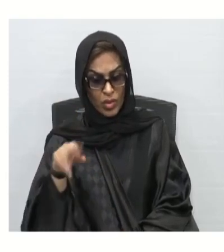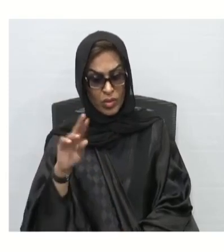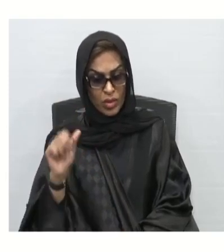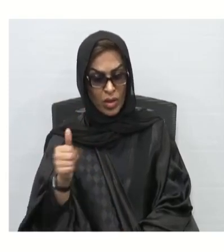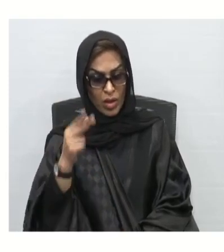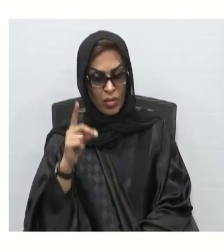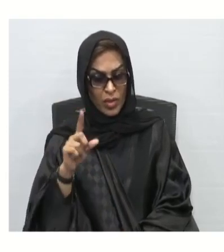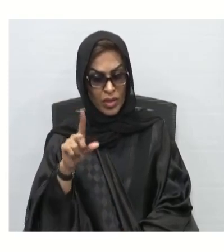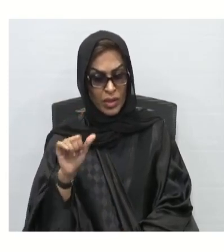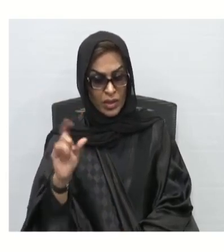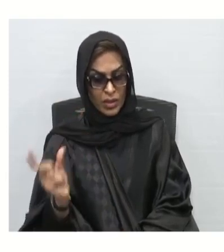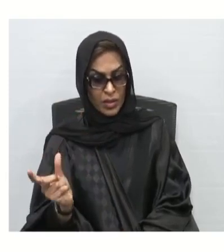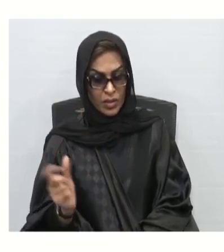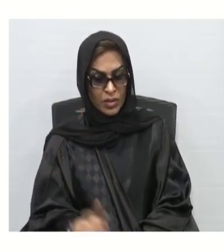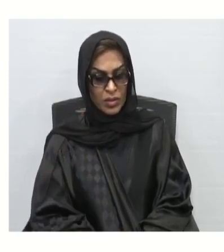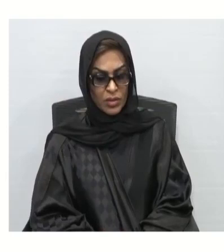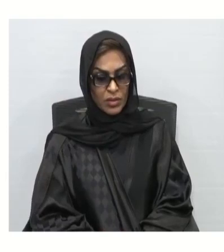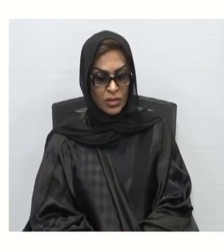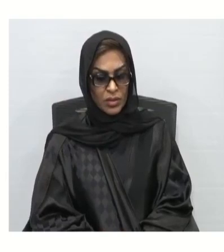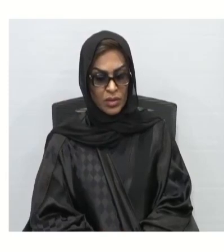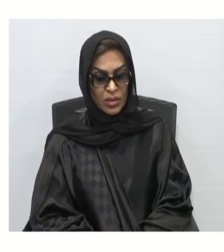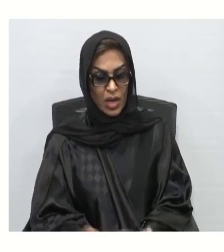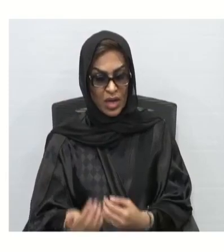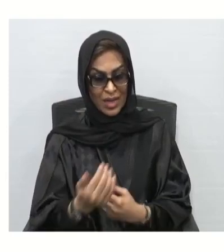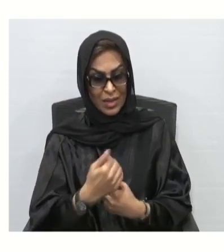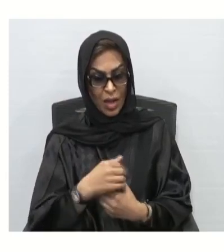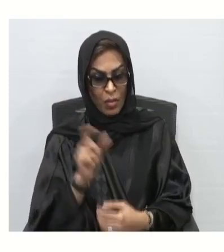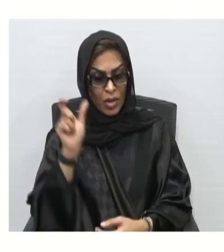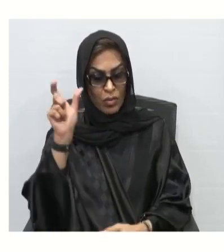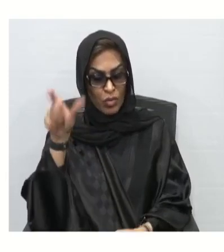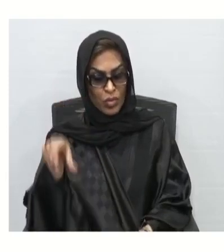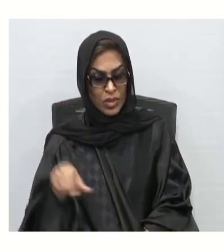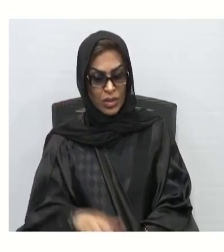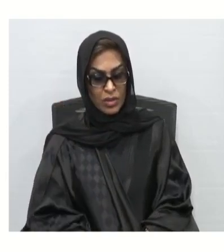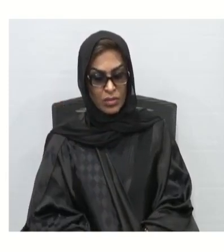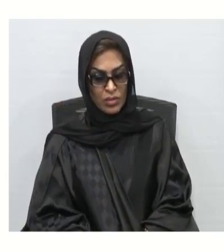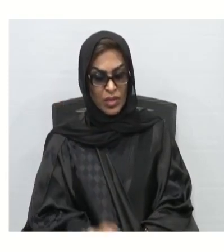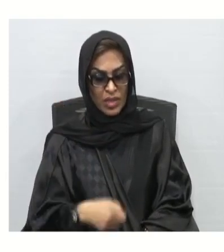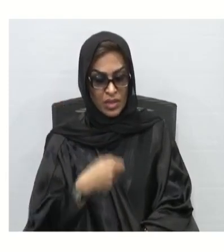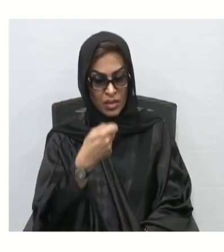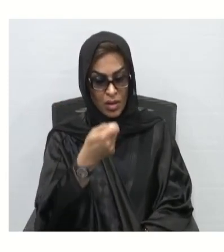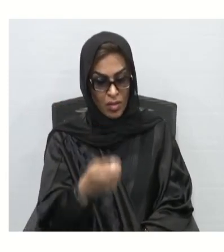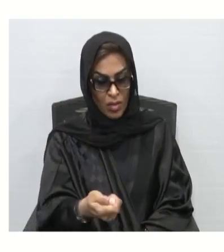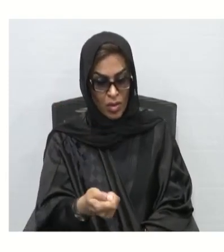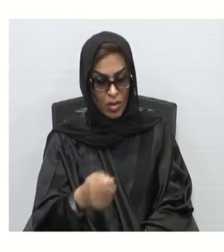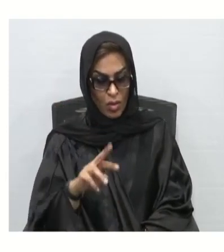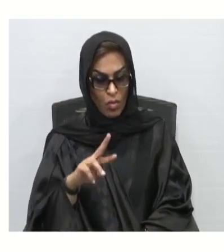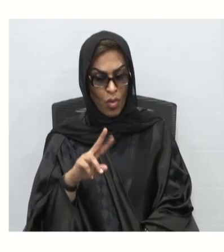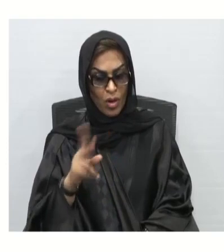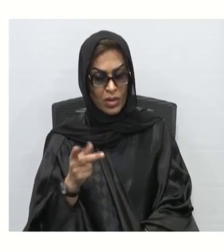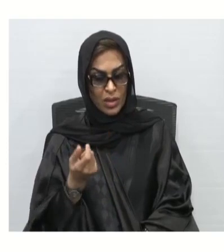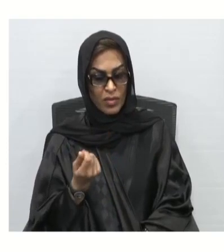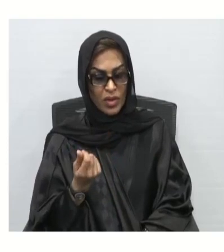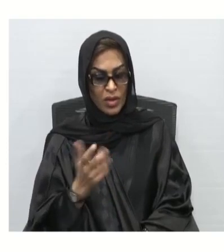المتعاملين ايضا قد يحصل خداع للمستهلك بايصال سلعه